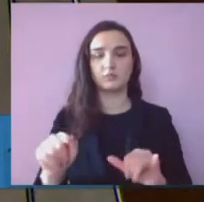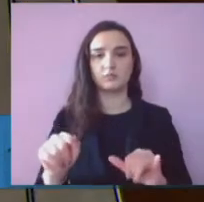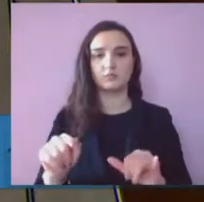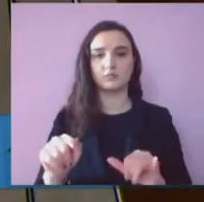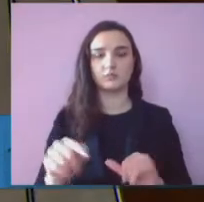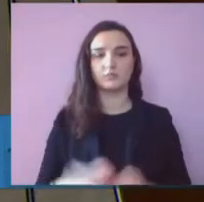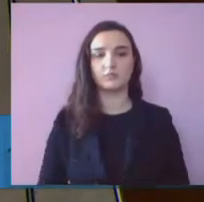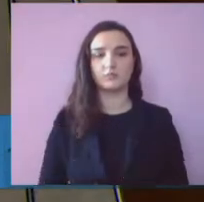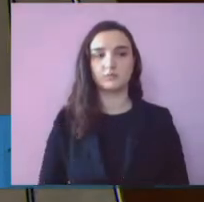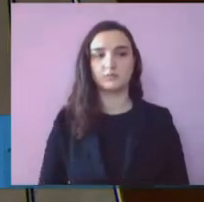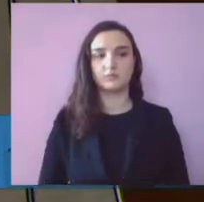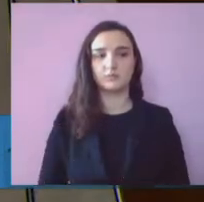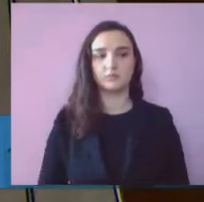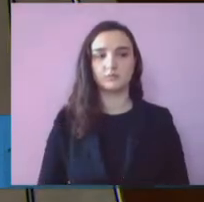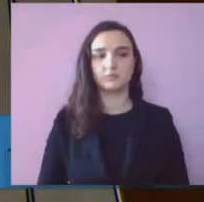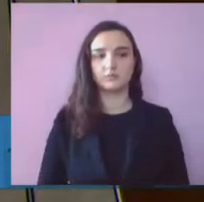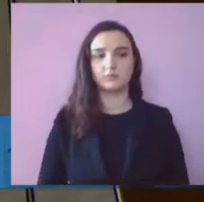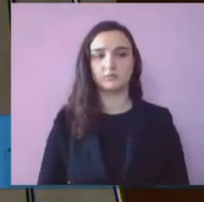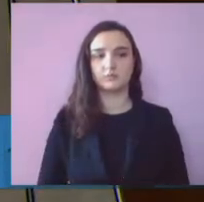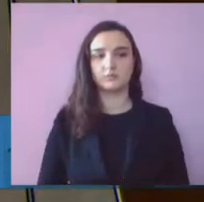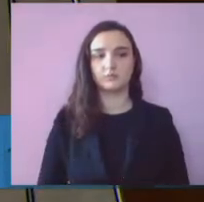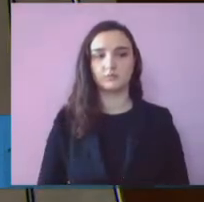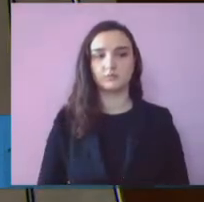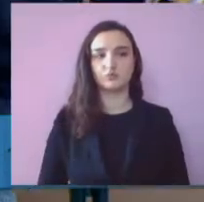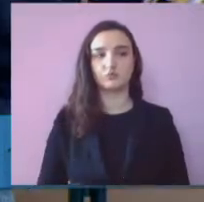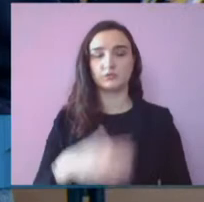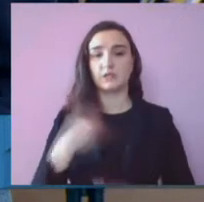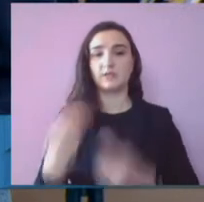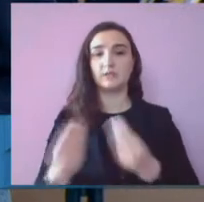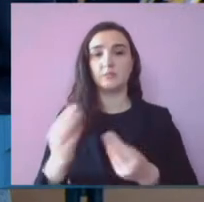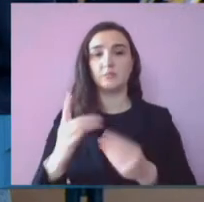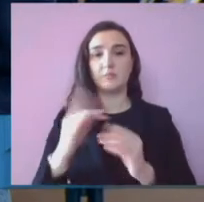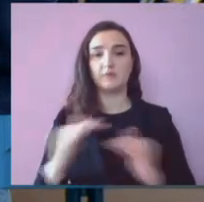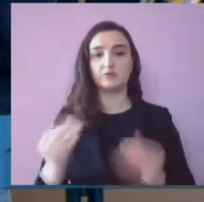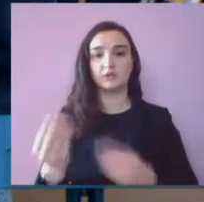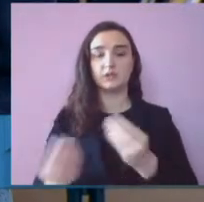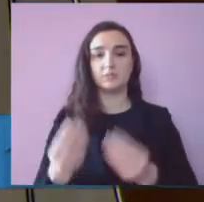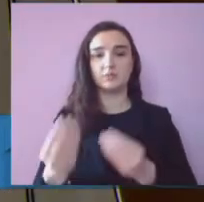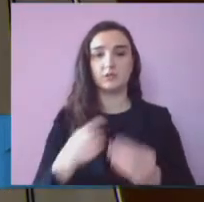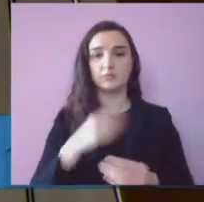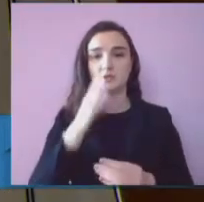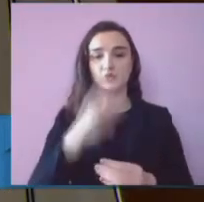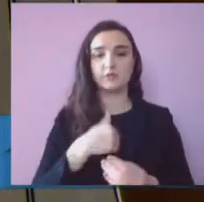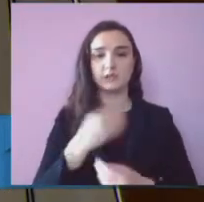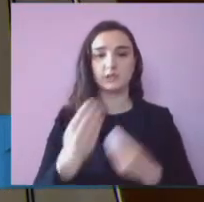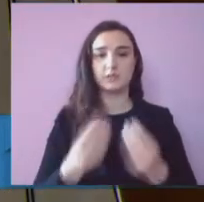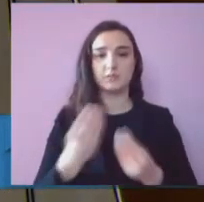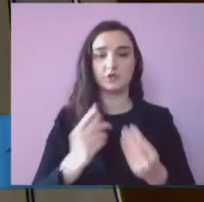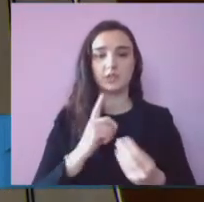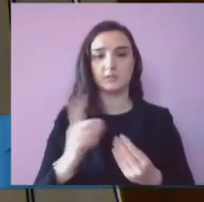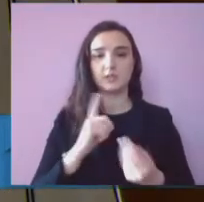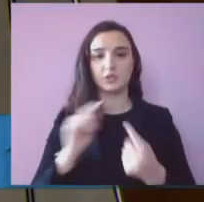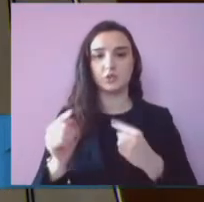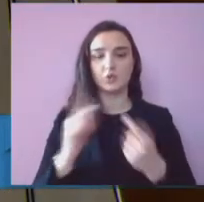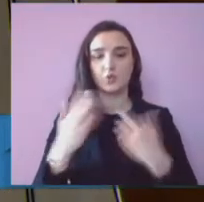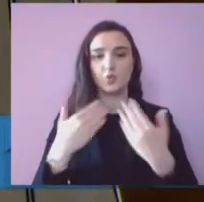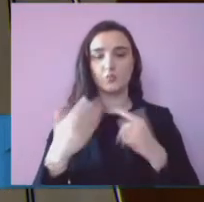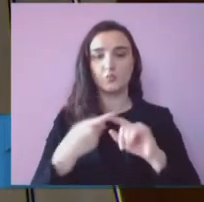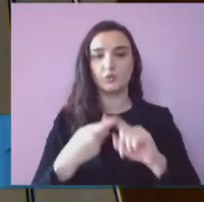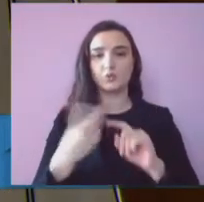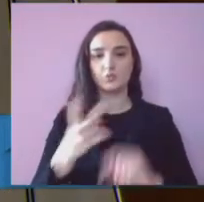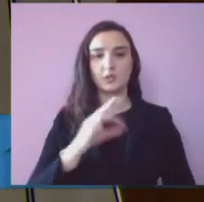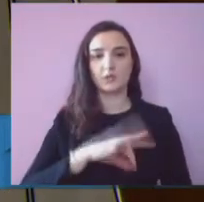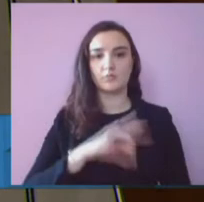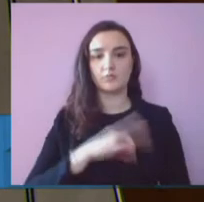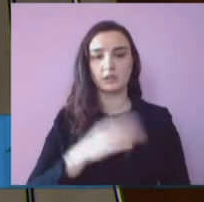არ ვეთამაშოთ, არამედ ბავშვი ეთამაშოს სათამაშოს. ამ დროს ჩვენ სათამაშოთ ერთმანეთთან კომუნიკაციისთვის უნდა გამოვიყენოთ,